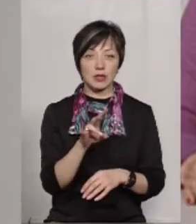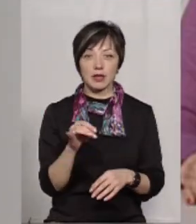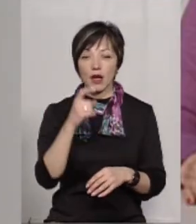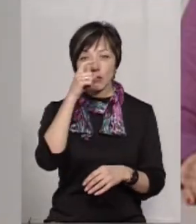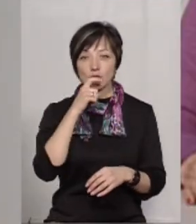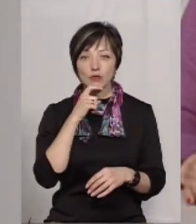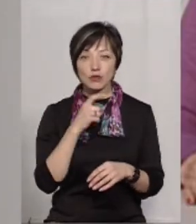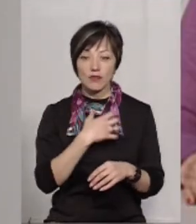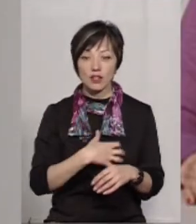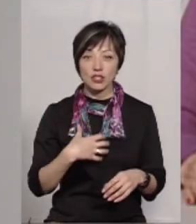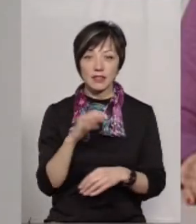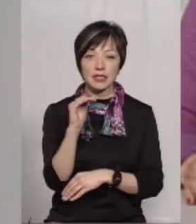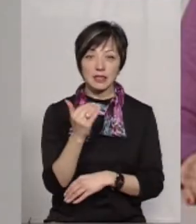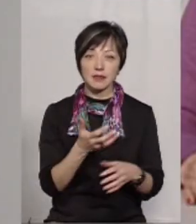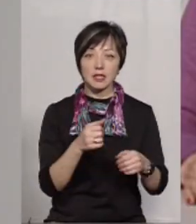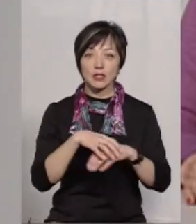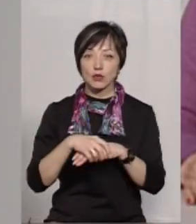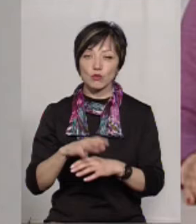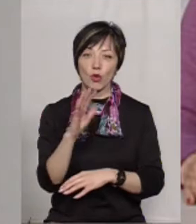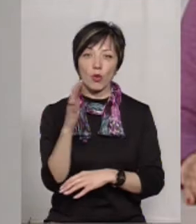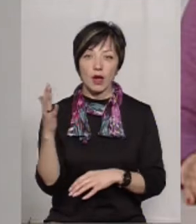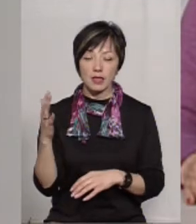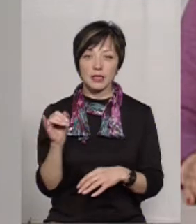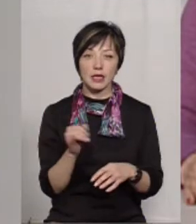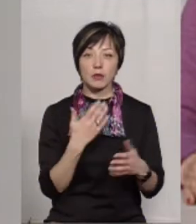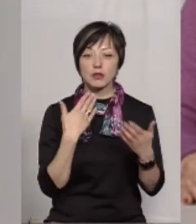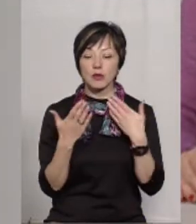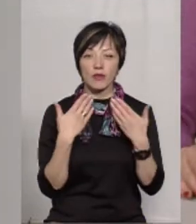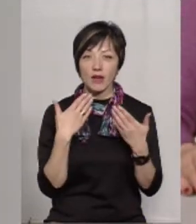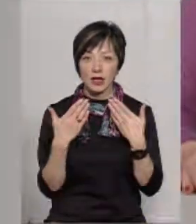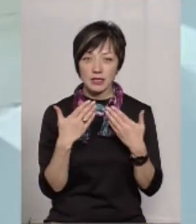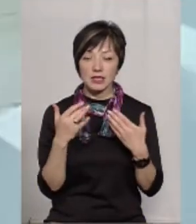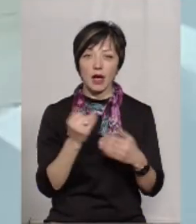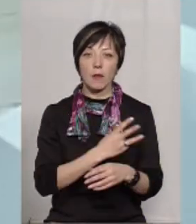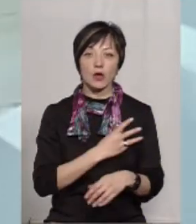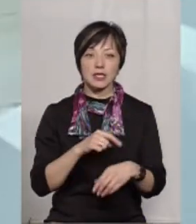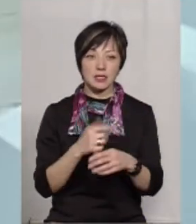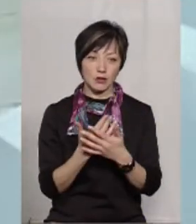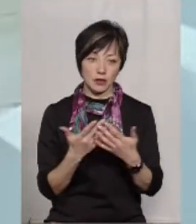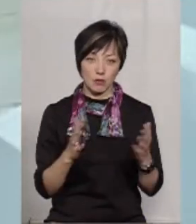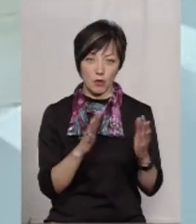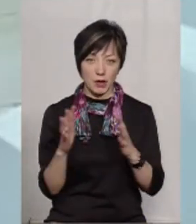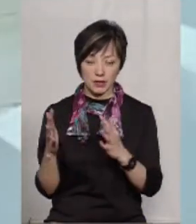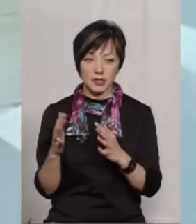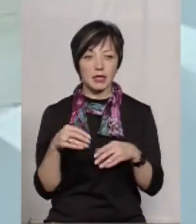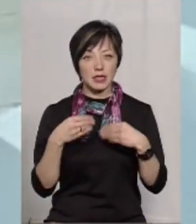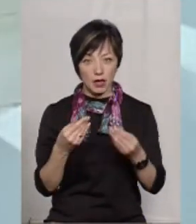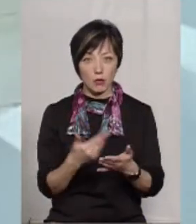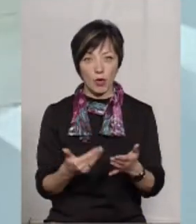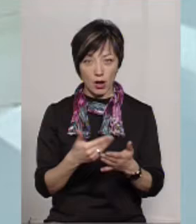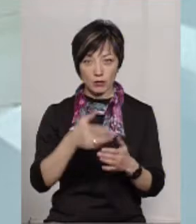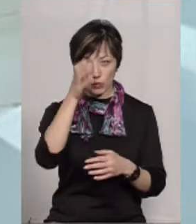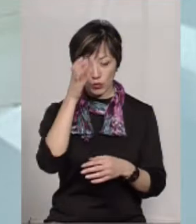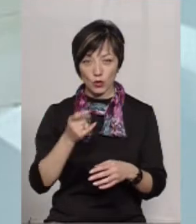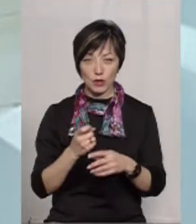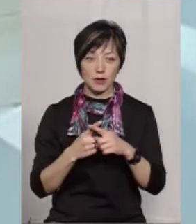не розуміючи, що важливо для дитини і взяти її за ручку прогулятися, і з нею поспілкуватися. І тут емоційні різноманітні моменти. І дати поради